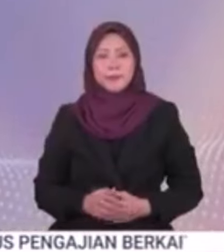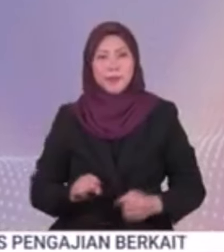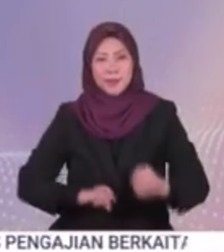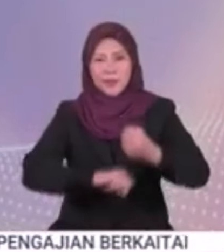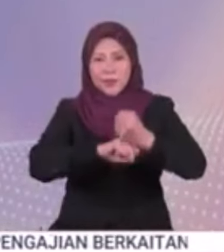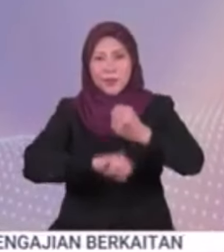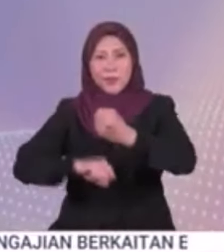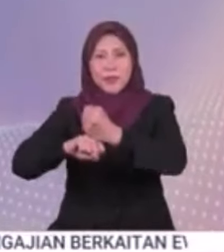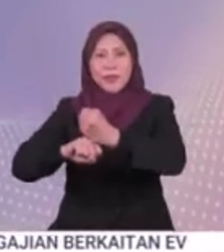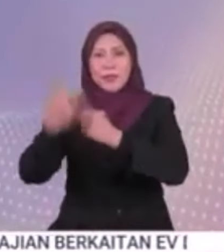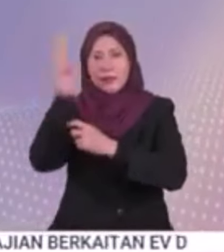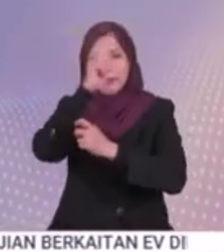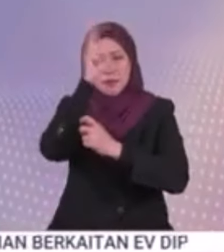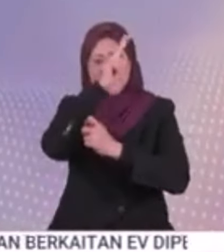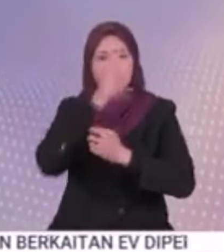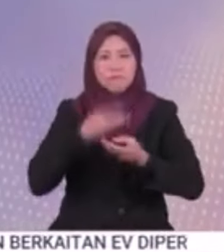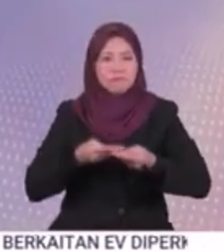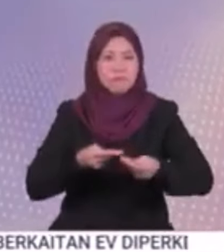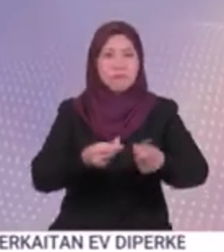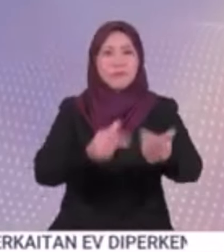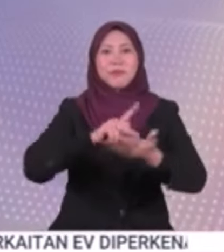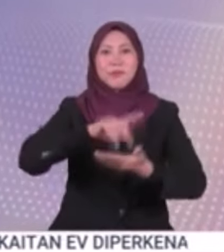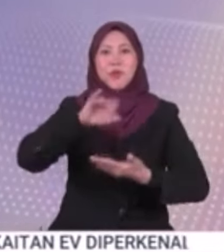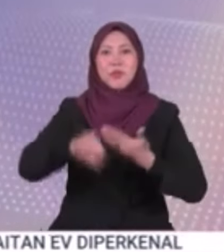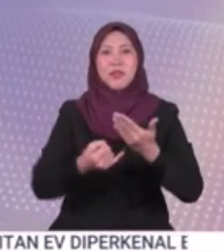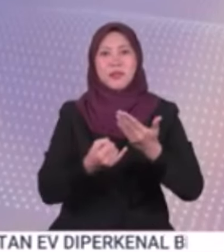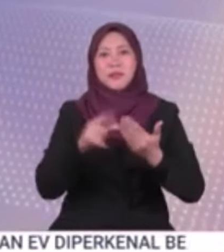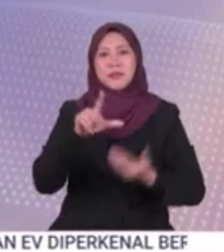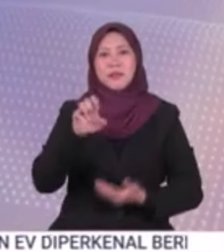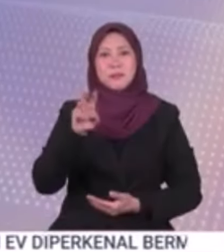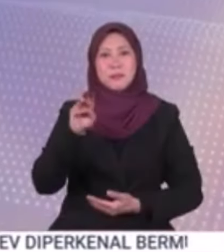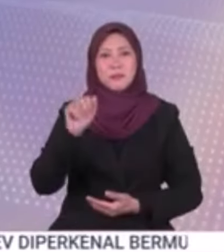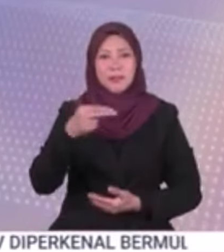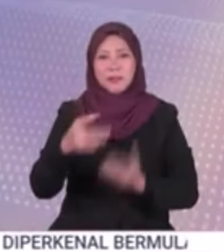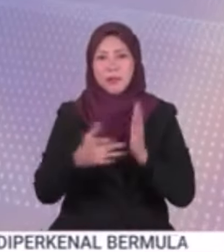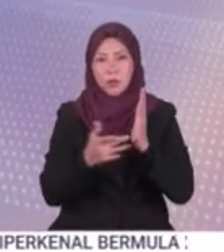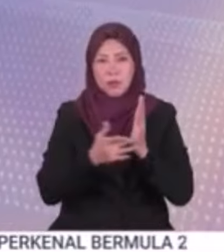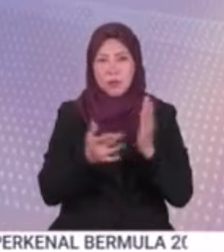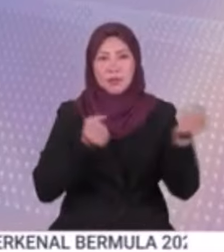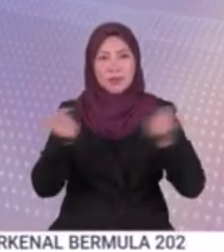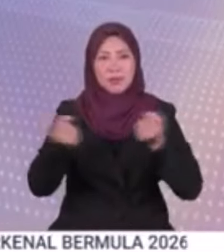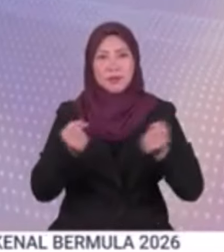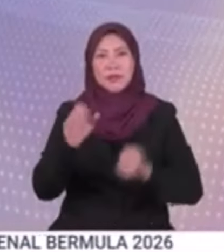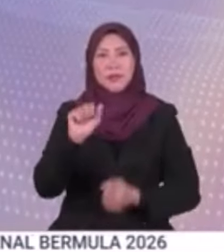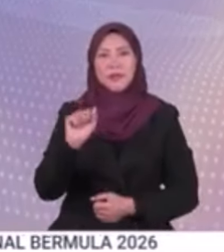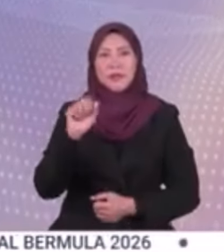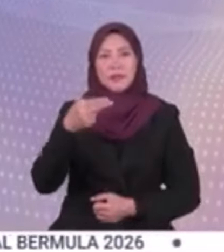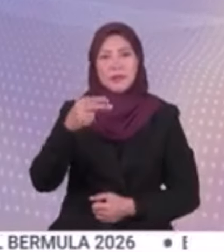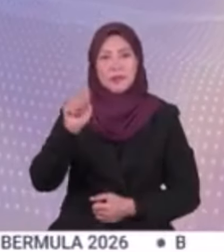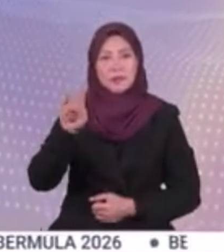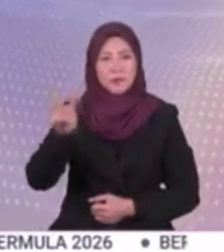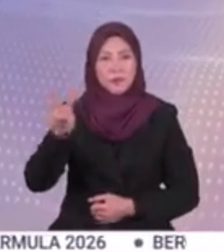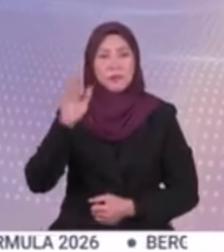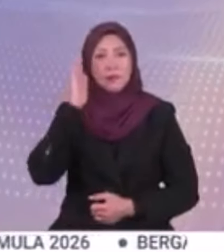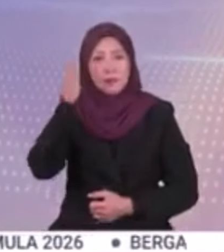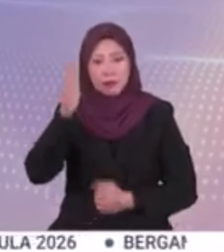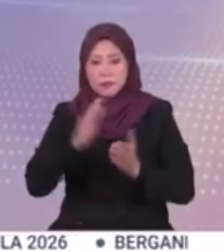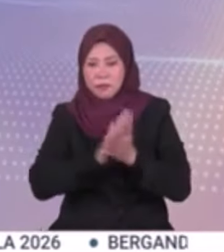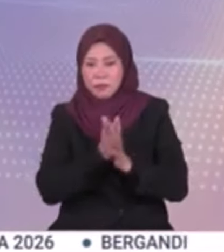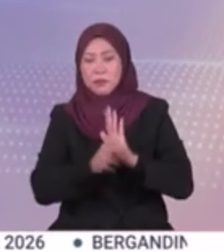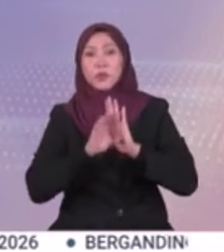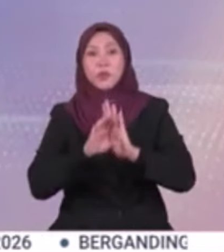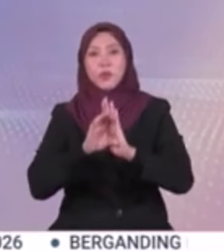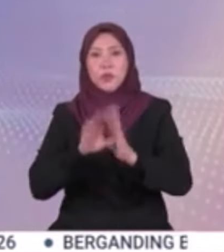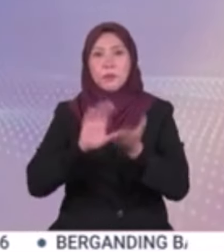sokongan kerajaan serta kelancaran projek Lembah teknologi tinggi automotif ahtv akan menjadi contoh